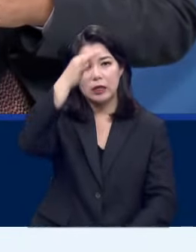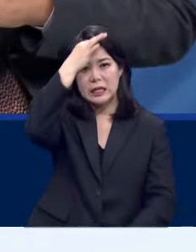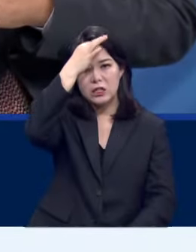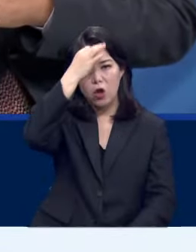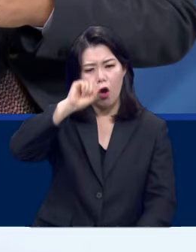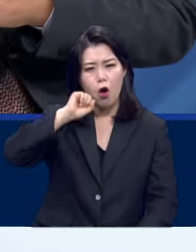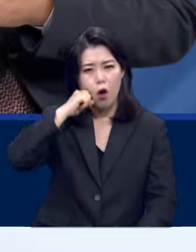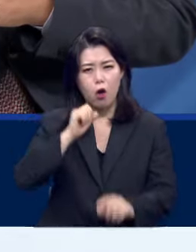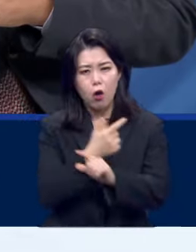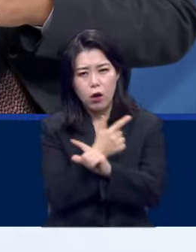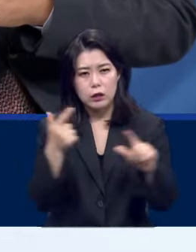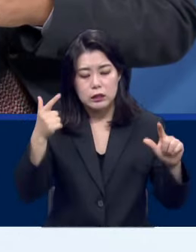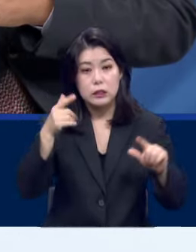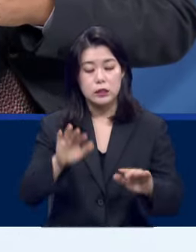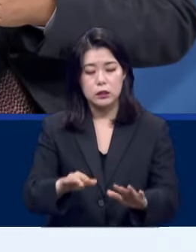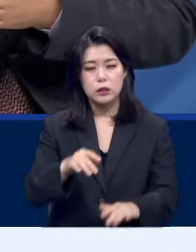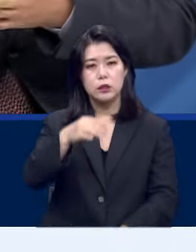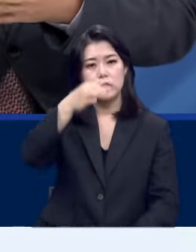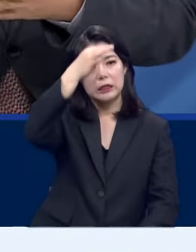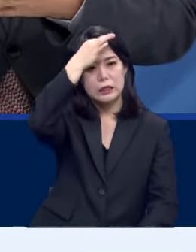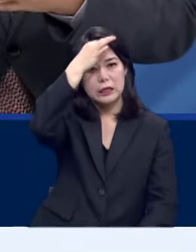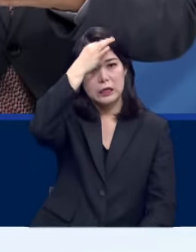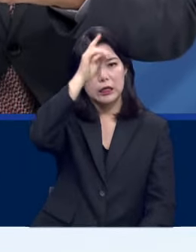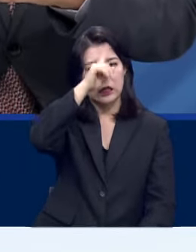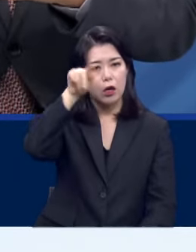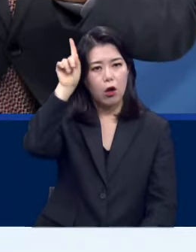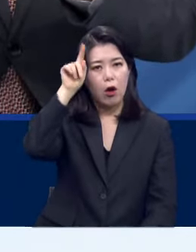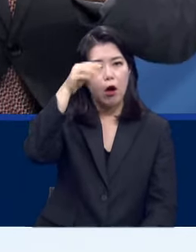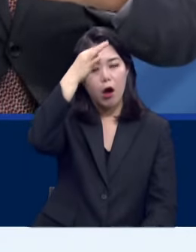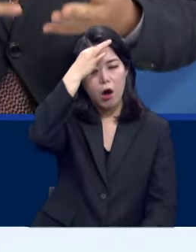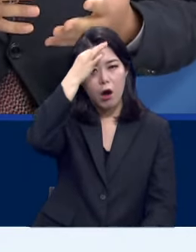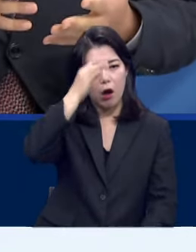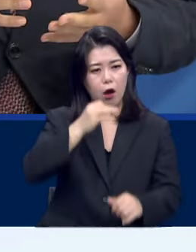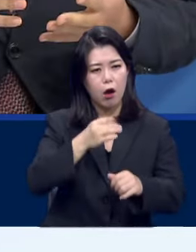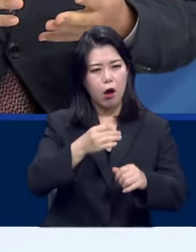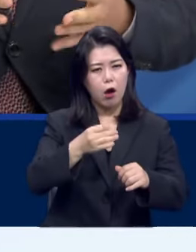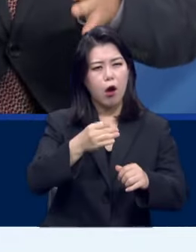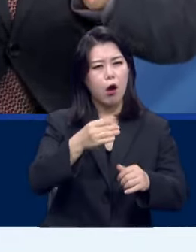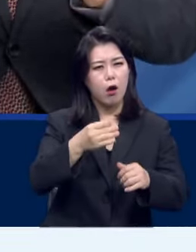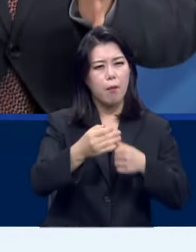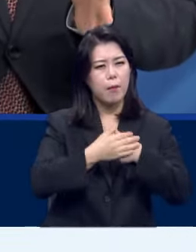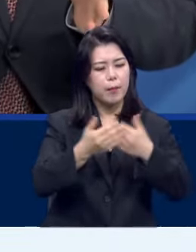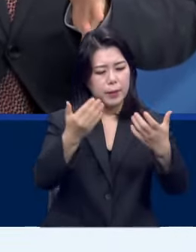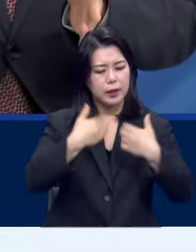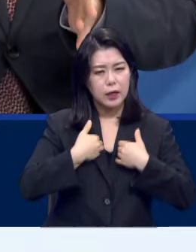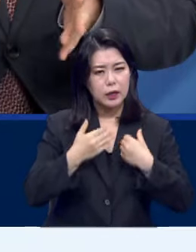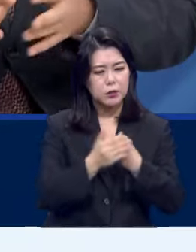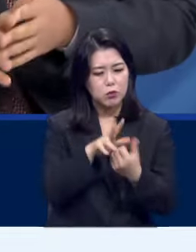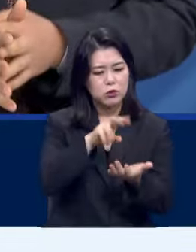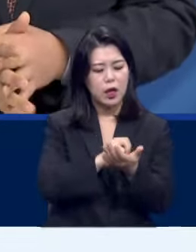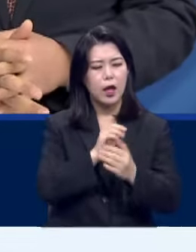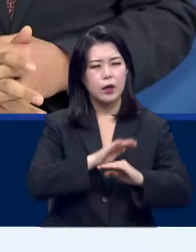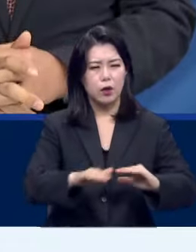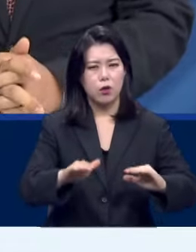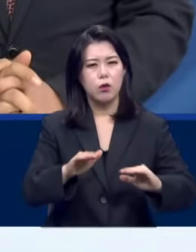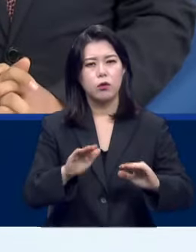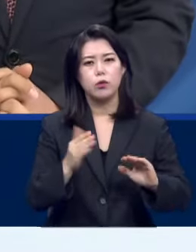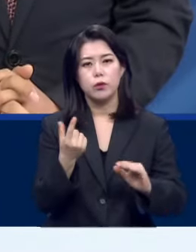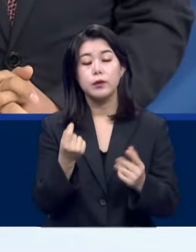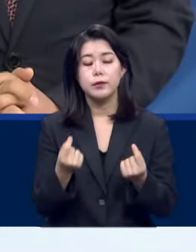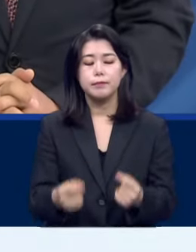부분들을 이제 러시아의 기술들을 조금 이제 가지고 들어와서 마지막 문제를 좀 해결했을 가능성이 좀 높아